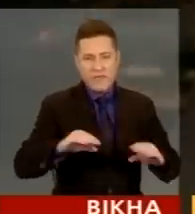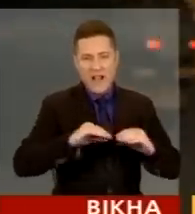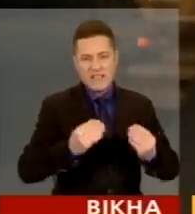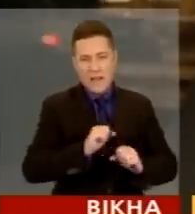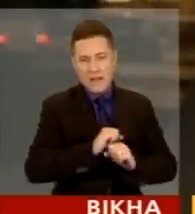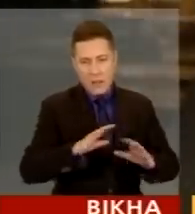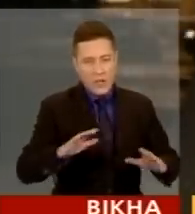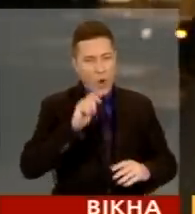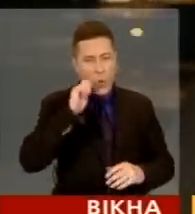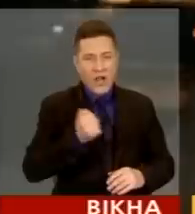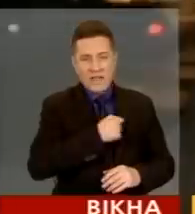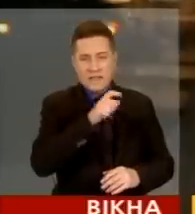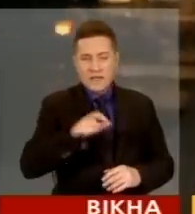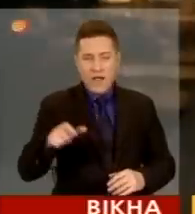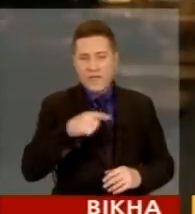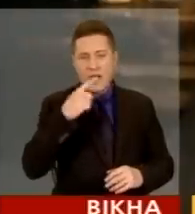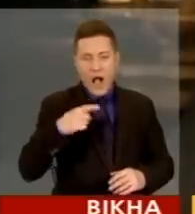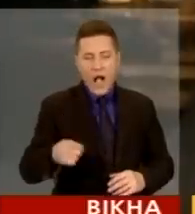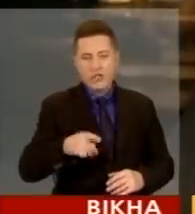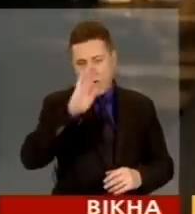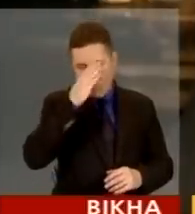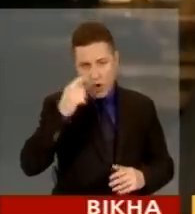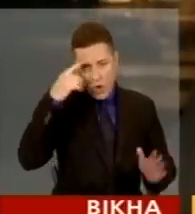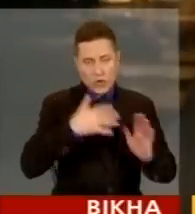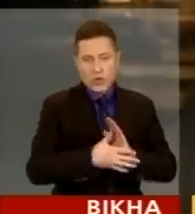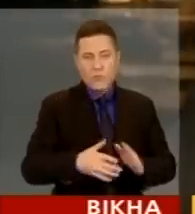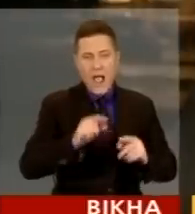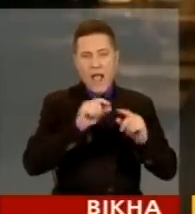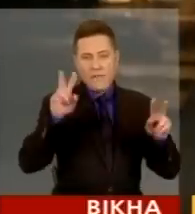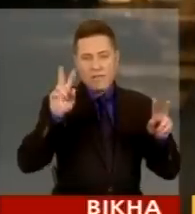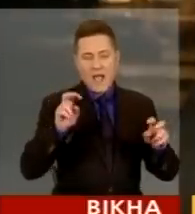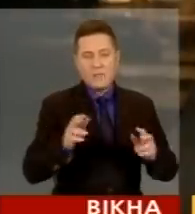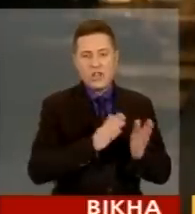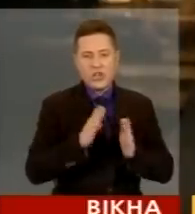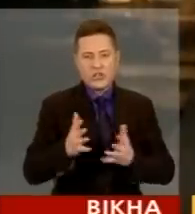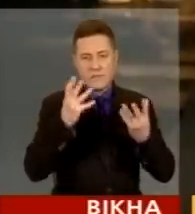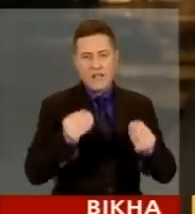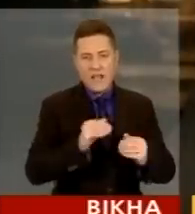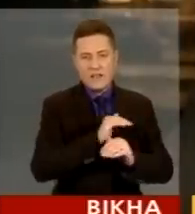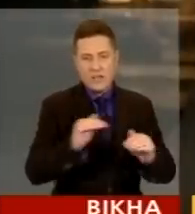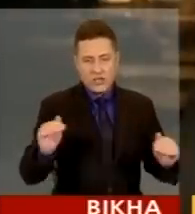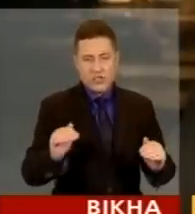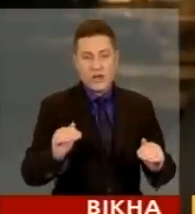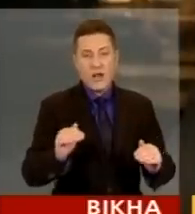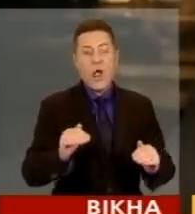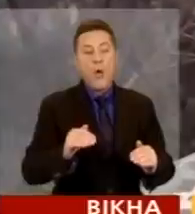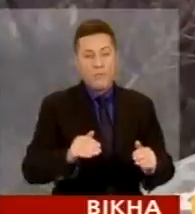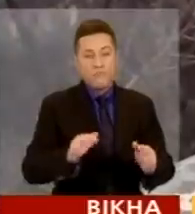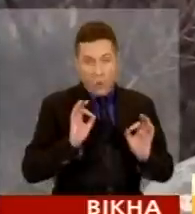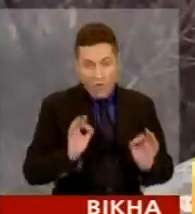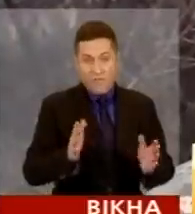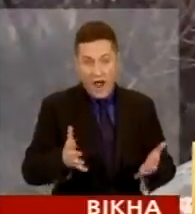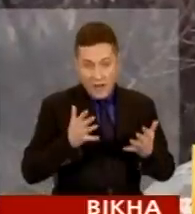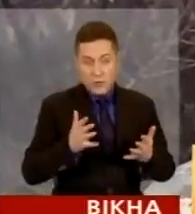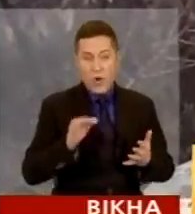що їх ворог розуміє термін режим день тиші буквально і гатить вночі. В